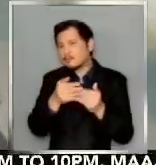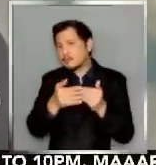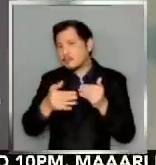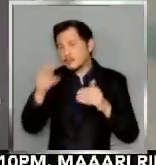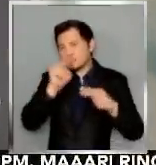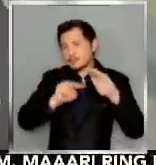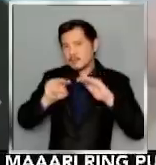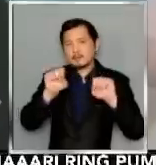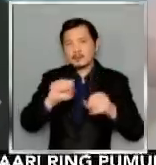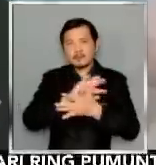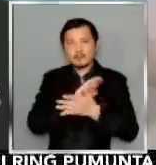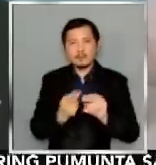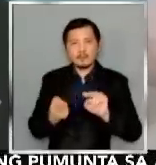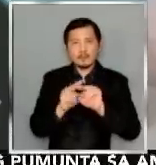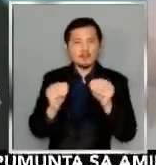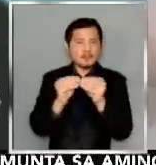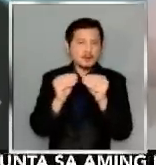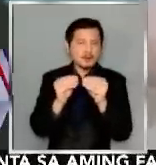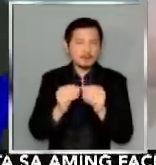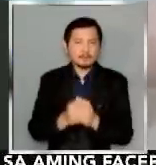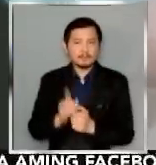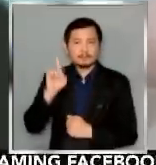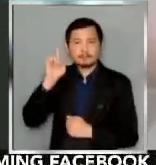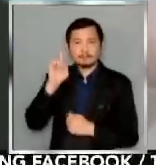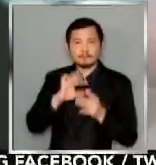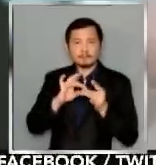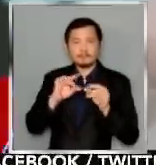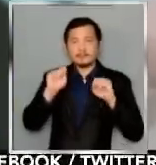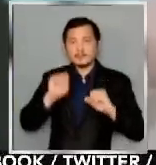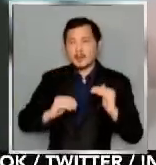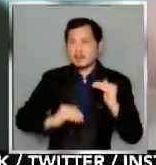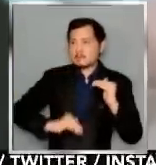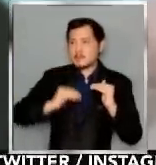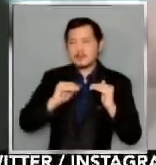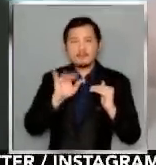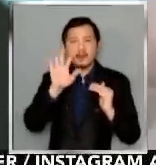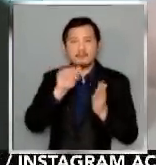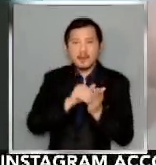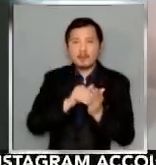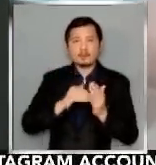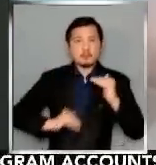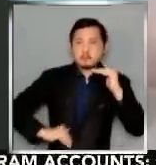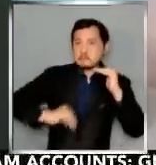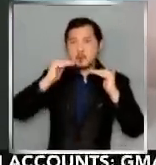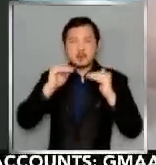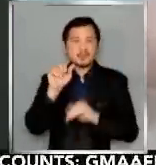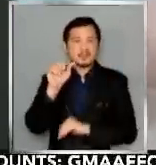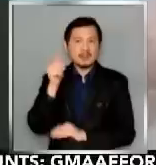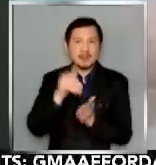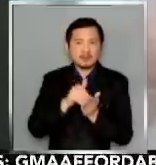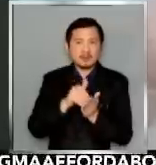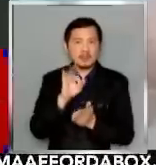ng COVID cases. Can be as high as 5,000 or even 10,000, no? If we will not be careful. This has also been